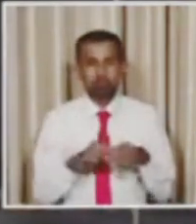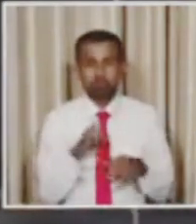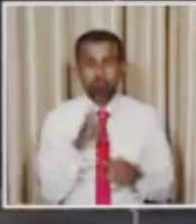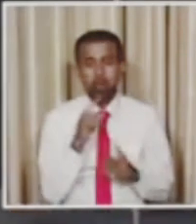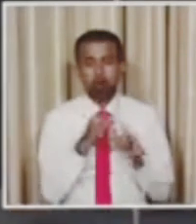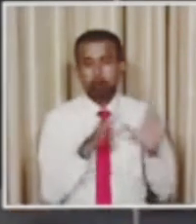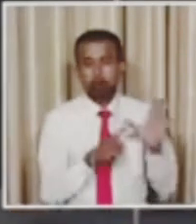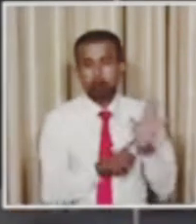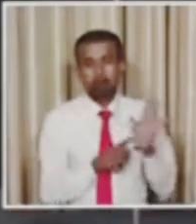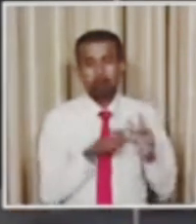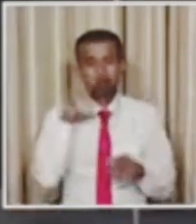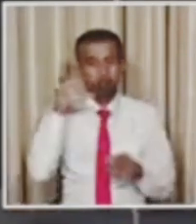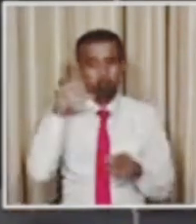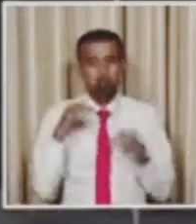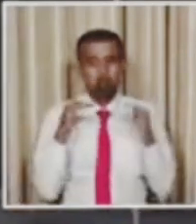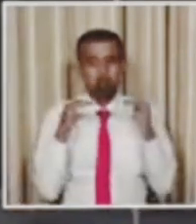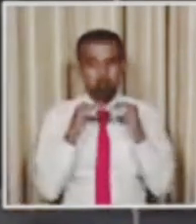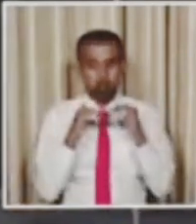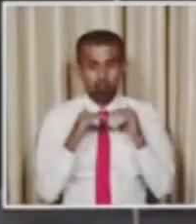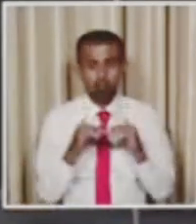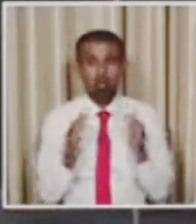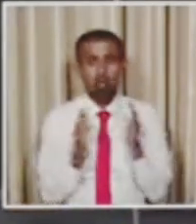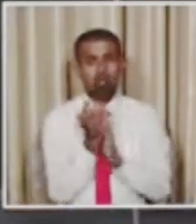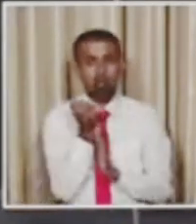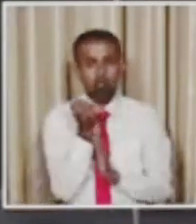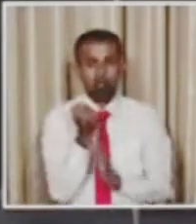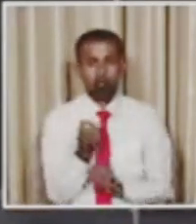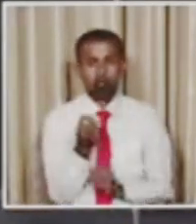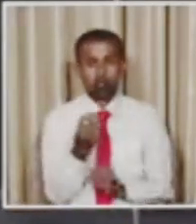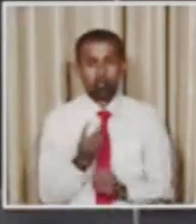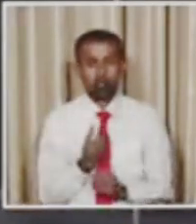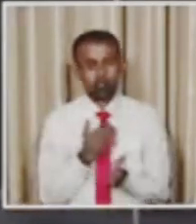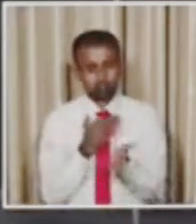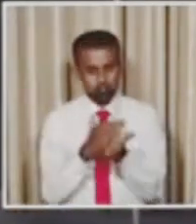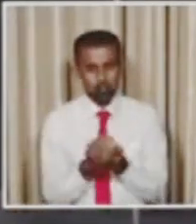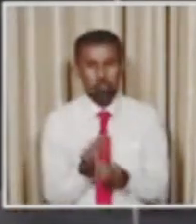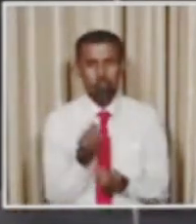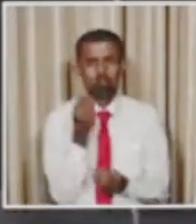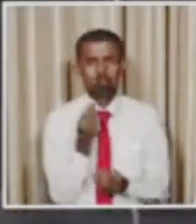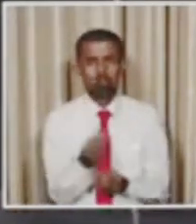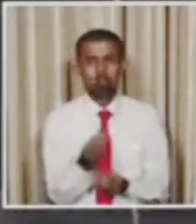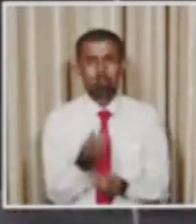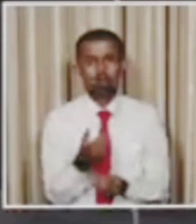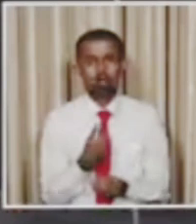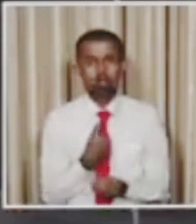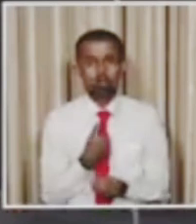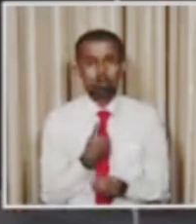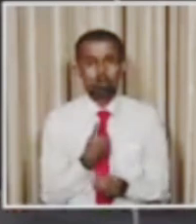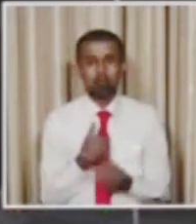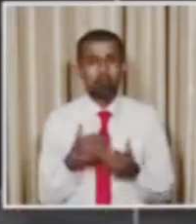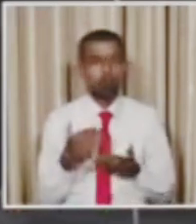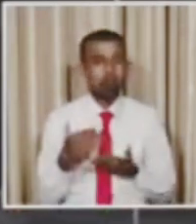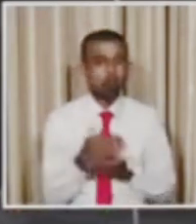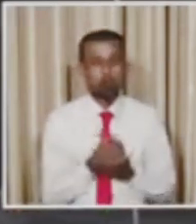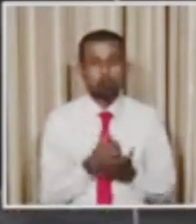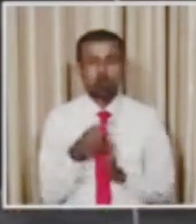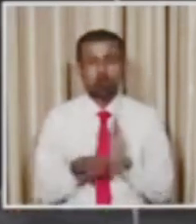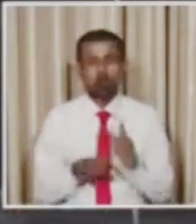පලස්තීන ජනතාවගේ සාධාරණ යුක්ති සහගත අයිතිවාසිකම් වෙනුවෙන් අපේ සහයෝගය සහ අපේ සමස්ත